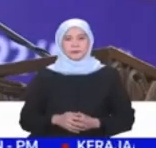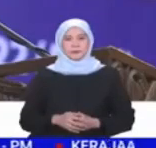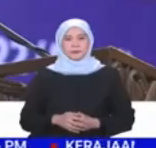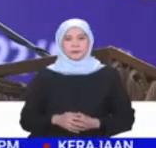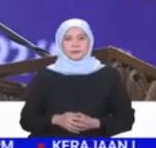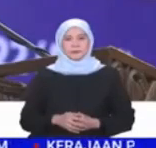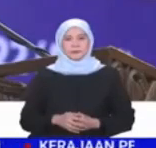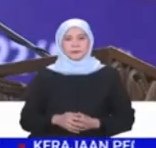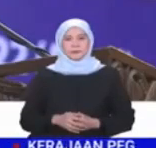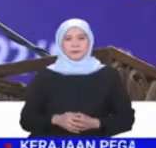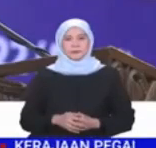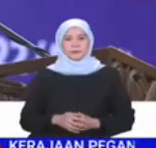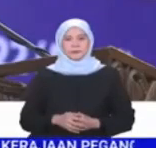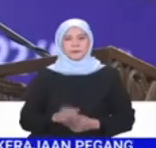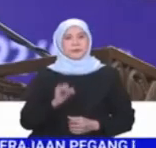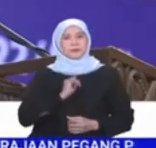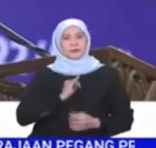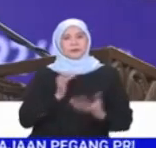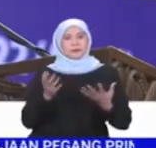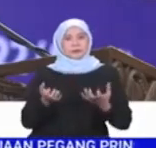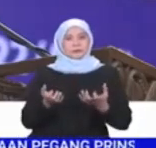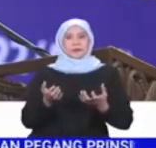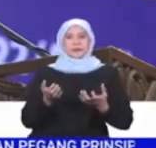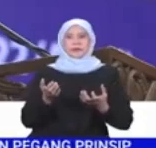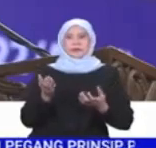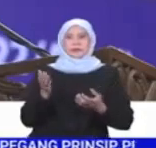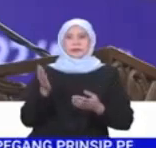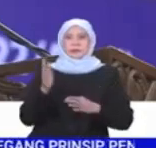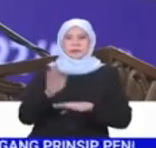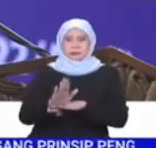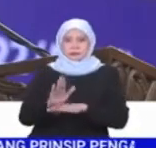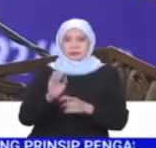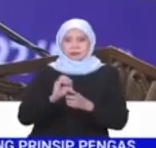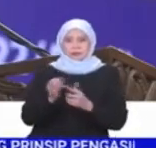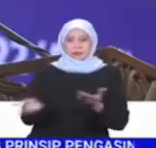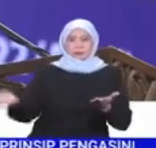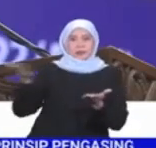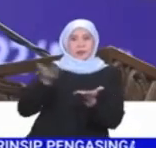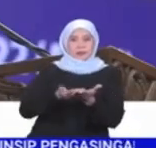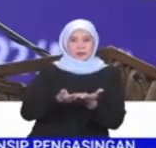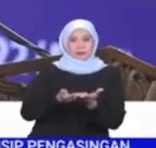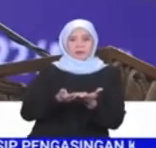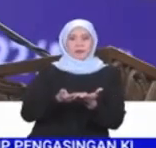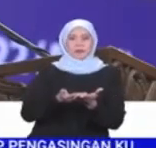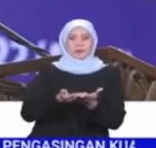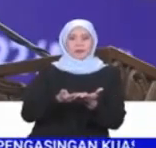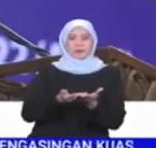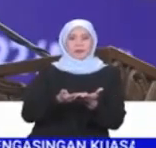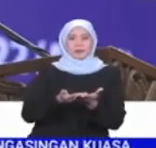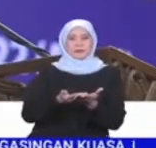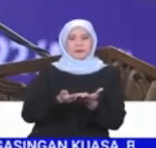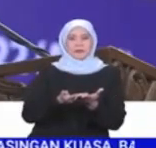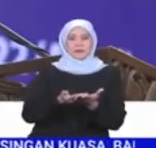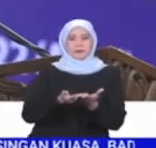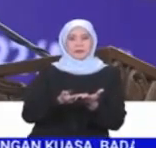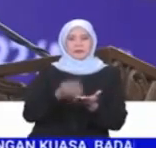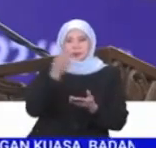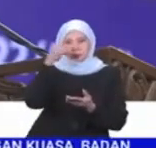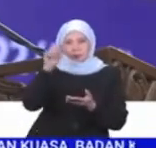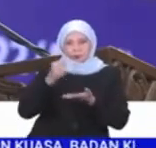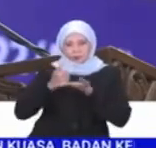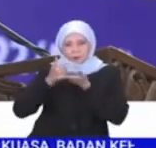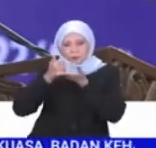nak menjadikan satu ataupun ini mencadangkan agar ianya menjadi satu daripada asbab untuk kita